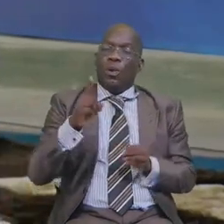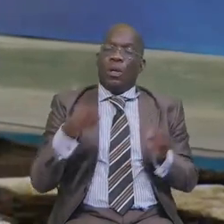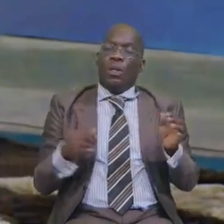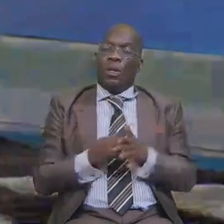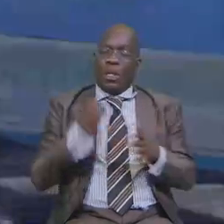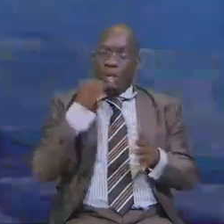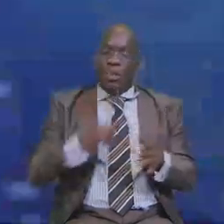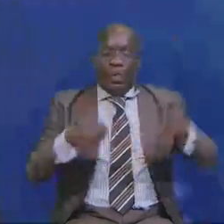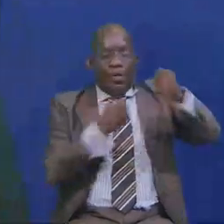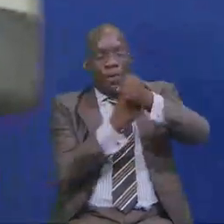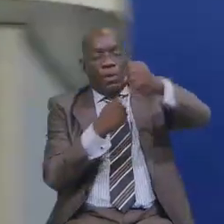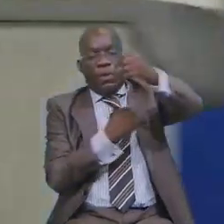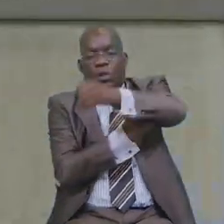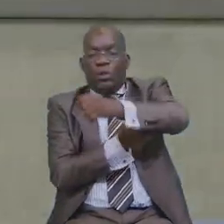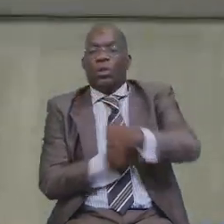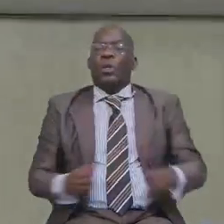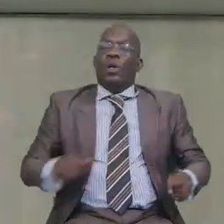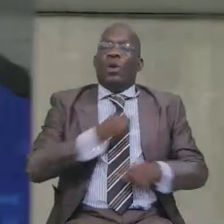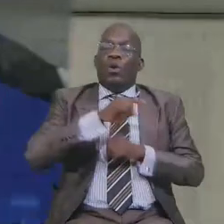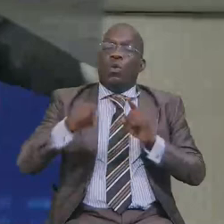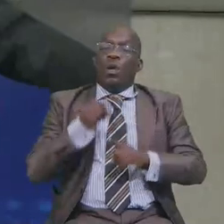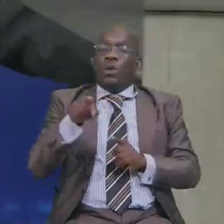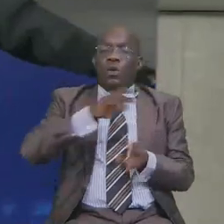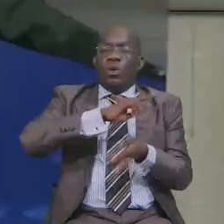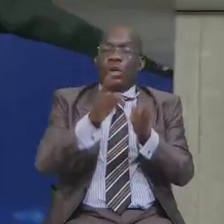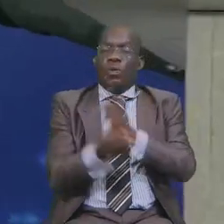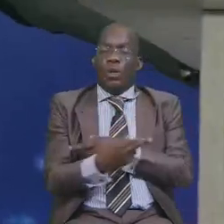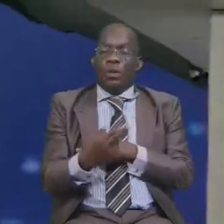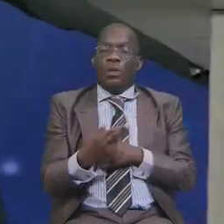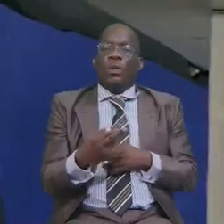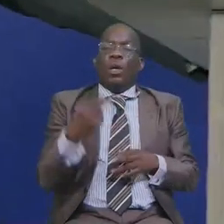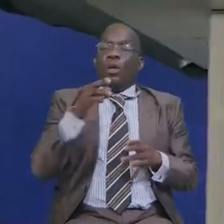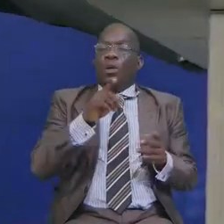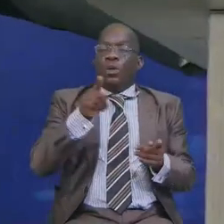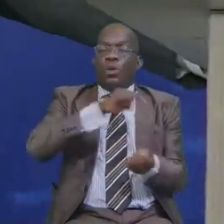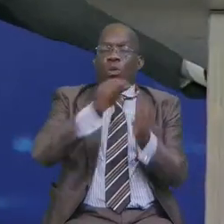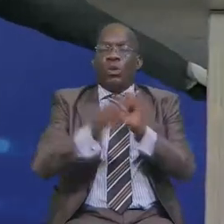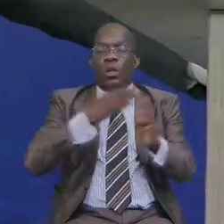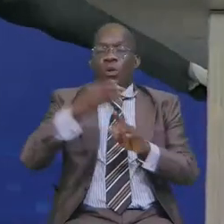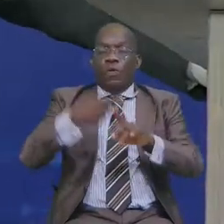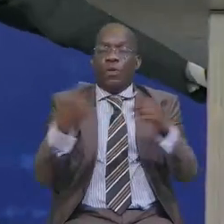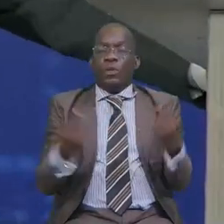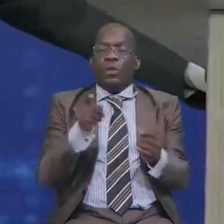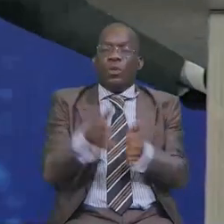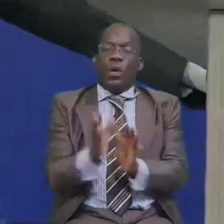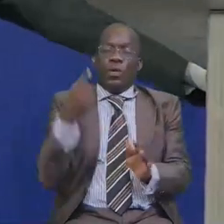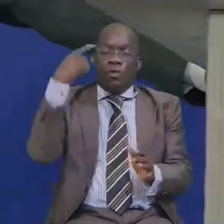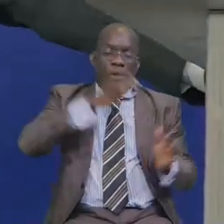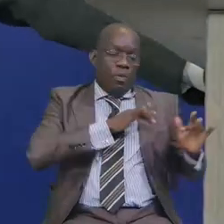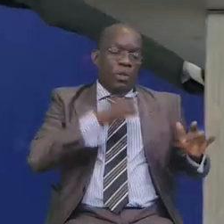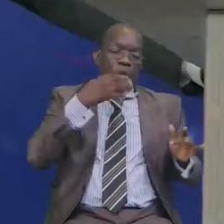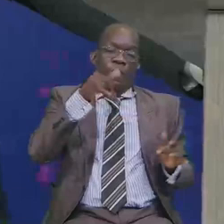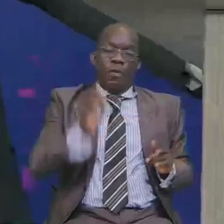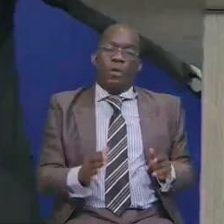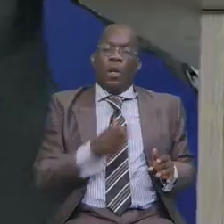lorsque vous vous repentez, lorsque vous détournez de vos péchés, et maintenant, vous demandez la miséricorde de Dieu, la grâce de Dieu, alors